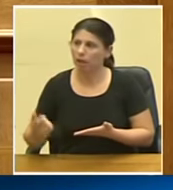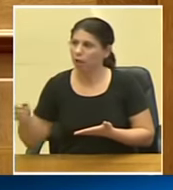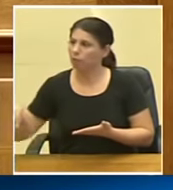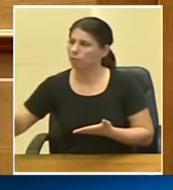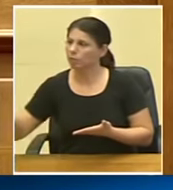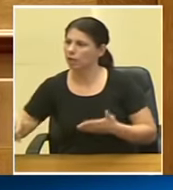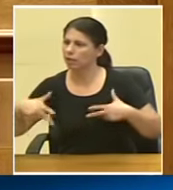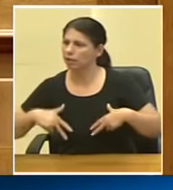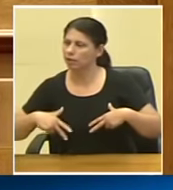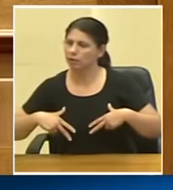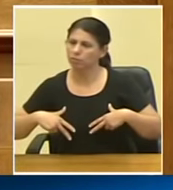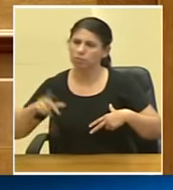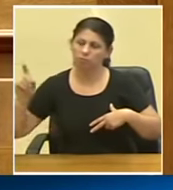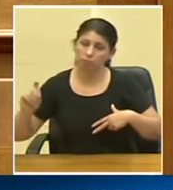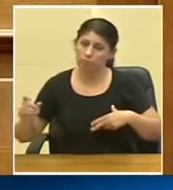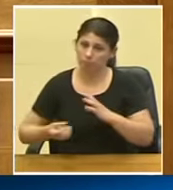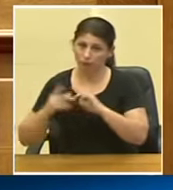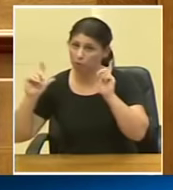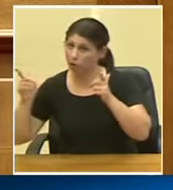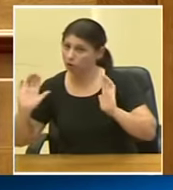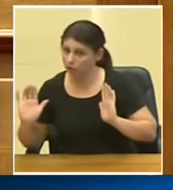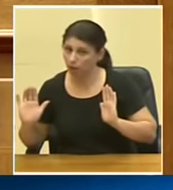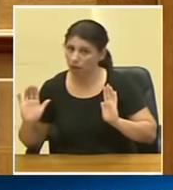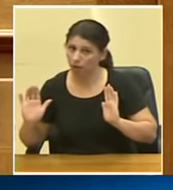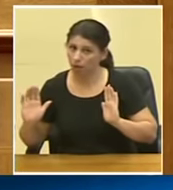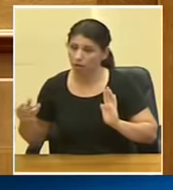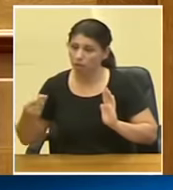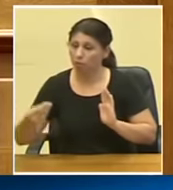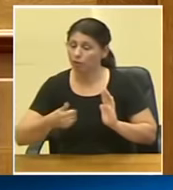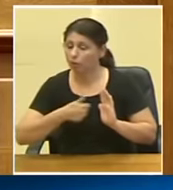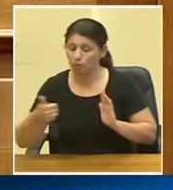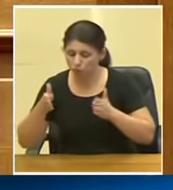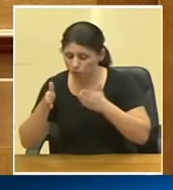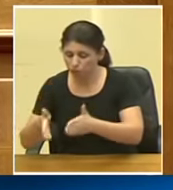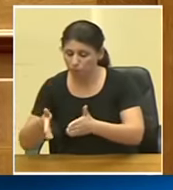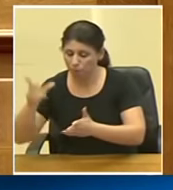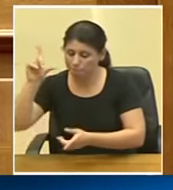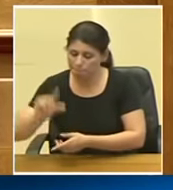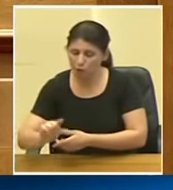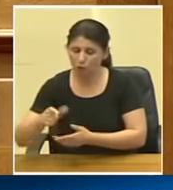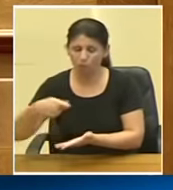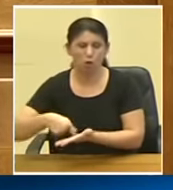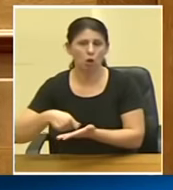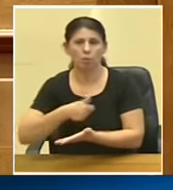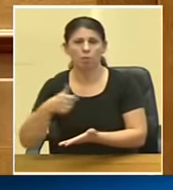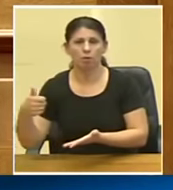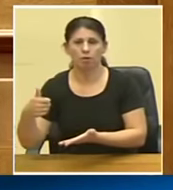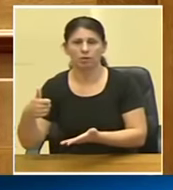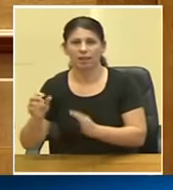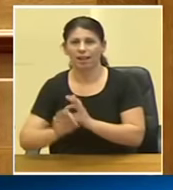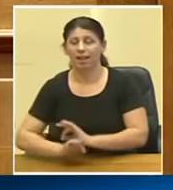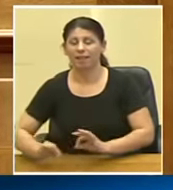κυβέρνηση εν δυνάμει, η Νέα Δημοκρατία, που δίνει μόνο έμφαση στη μείωση της φορολογίας, ετοιμάζει